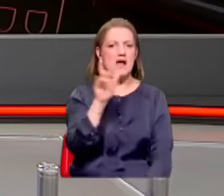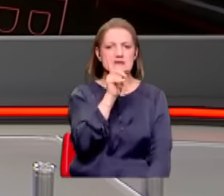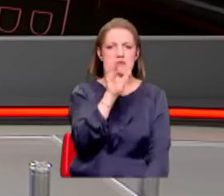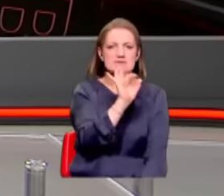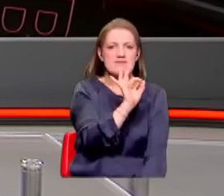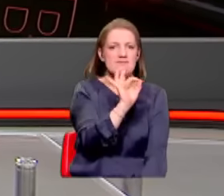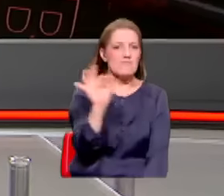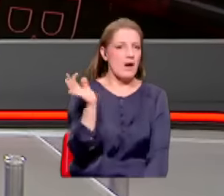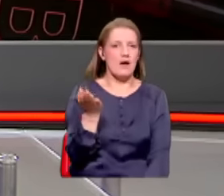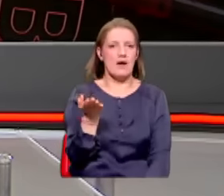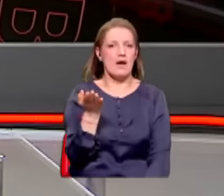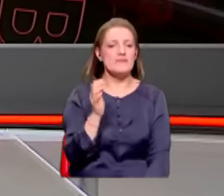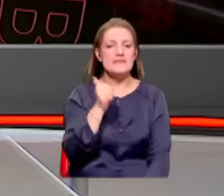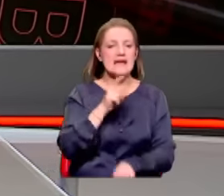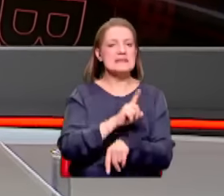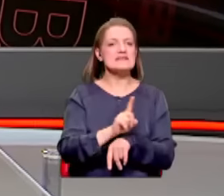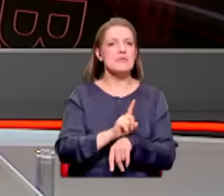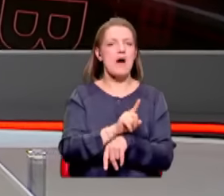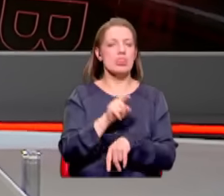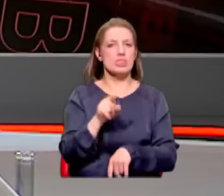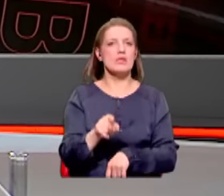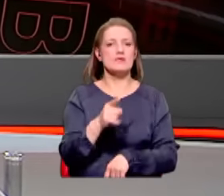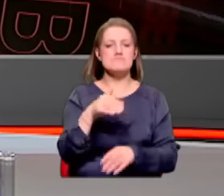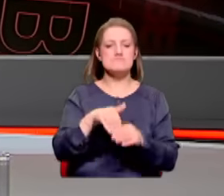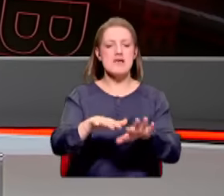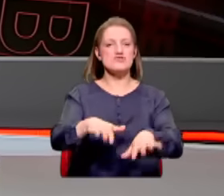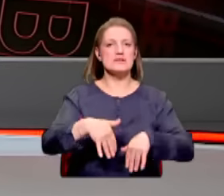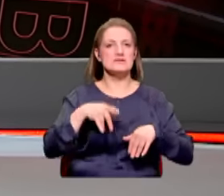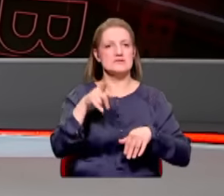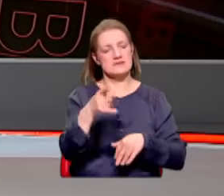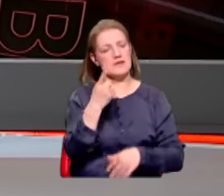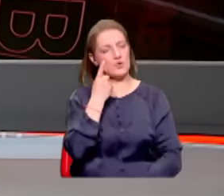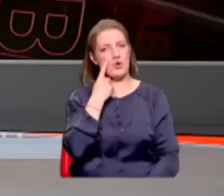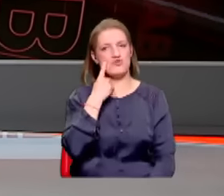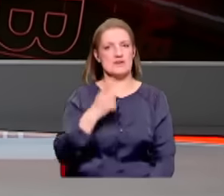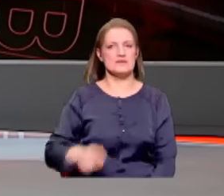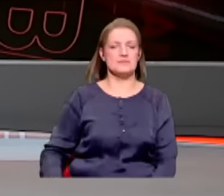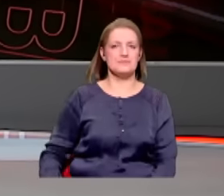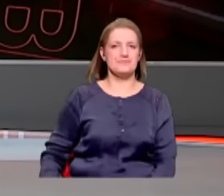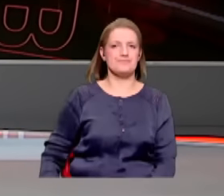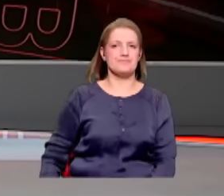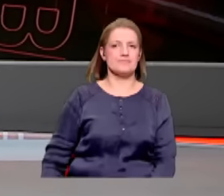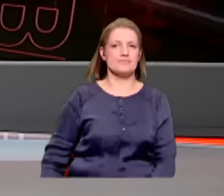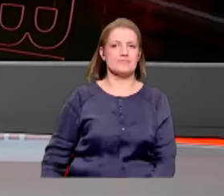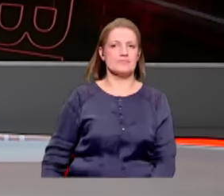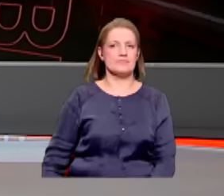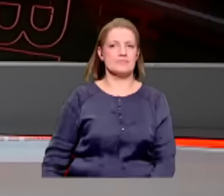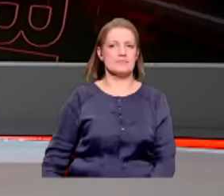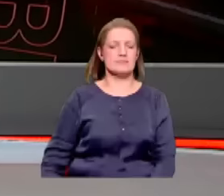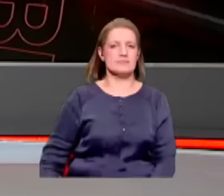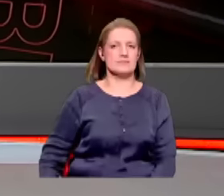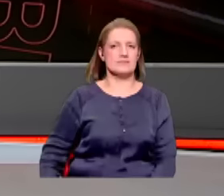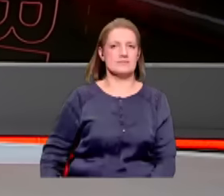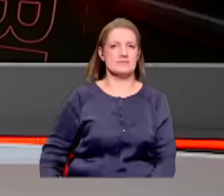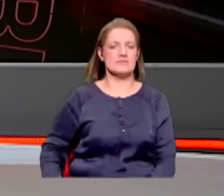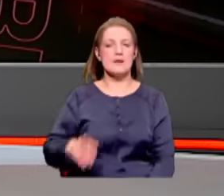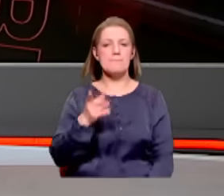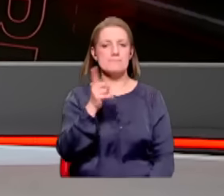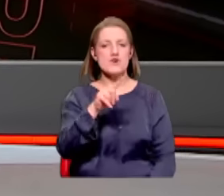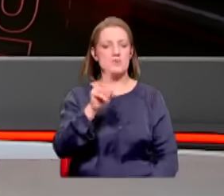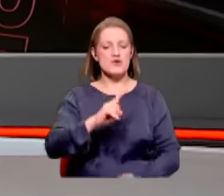Durun bakalım ne zaman çalışacak mecliste göreceğiz. Şimdi gelelim, bir de başka şeyler